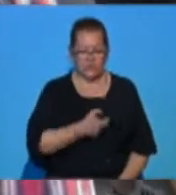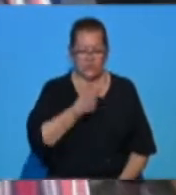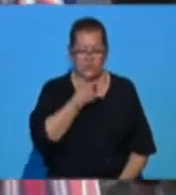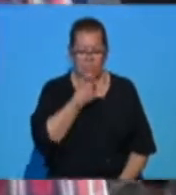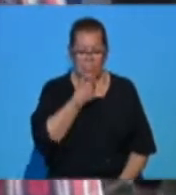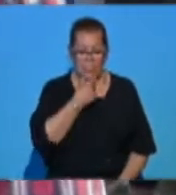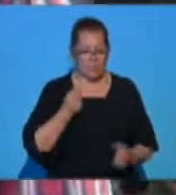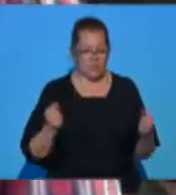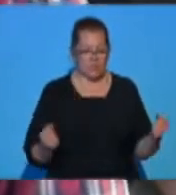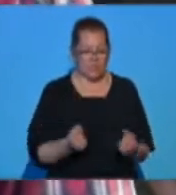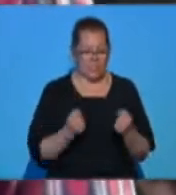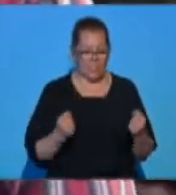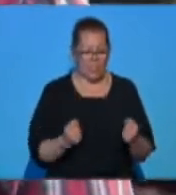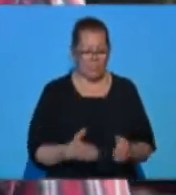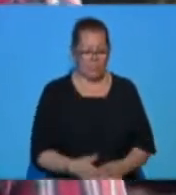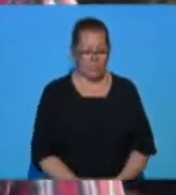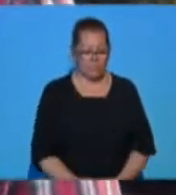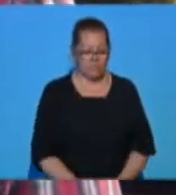un impediment?